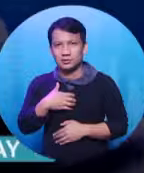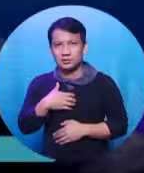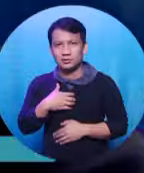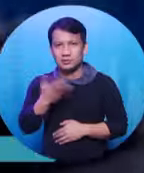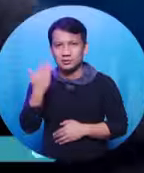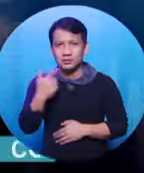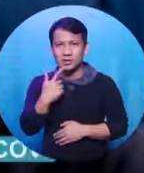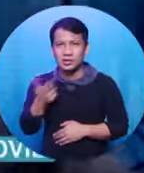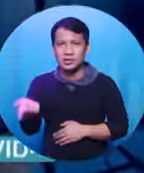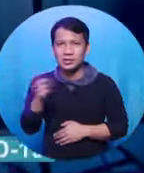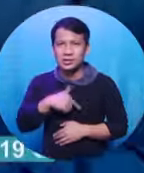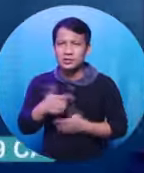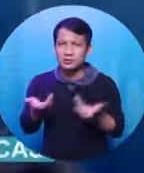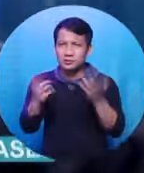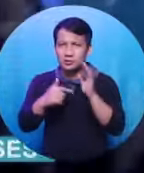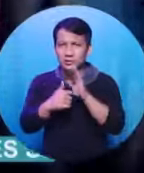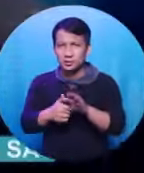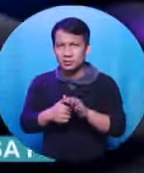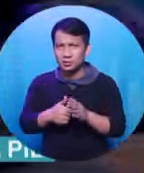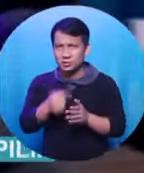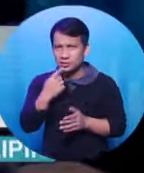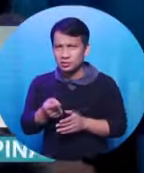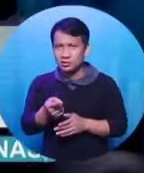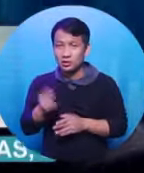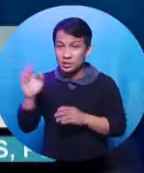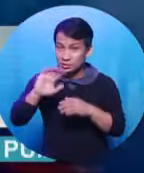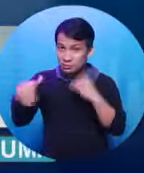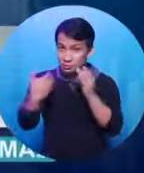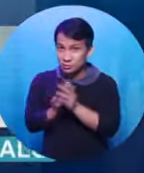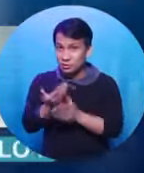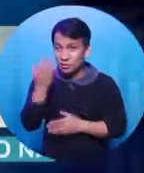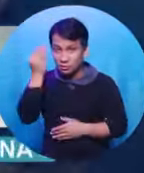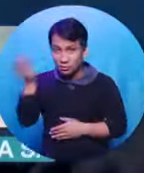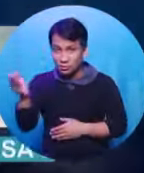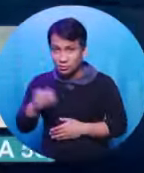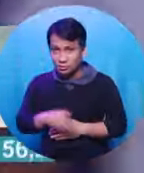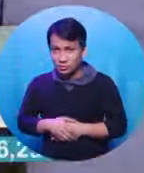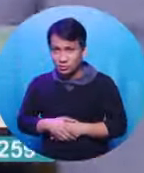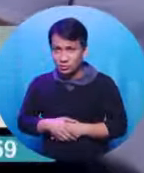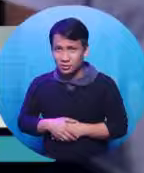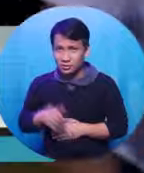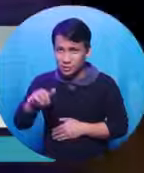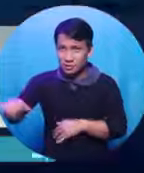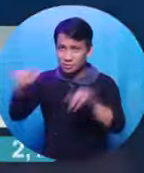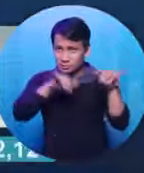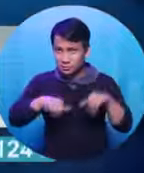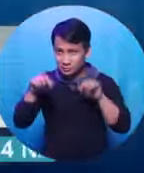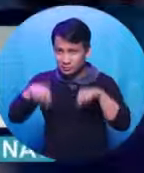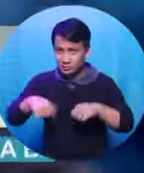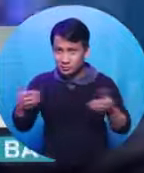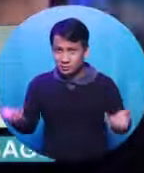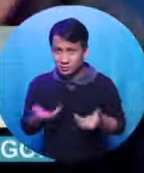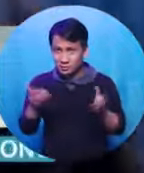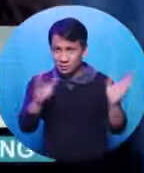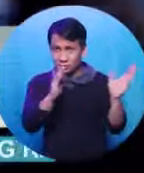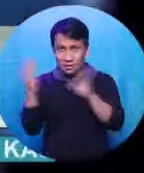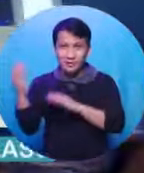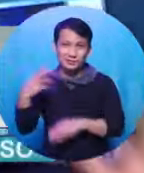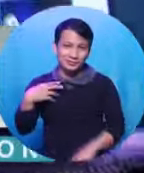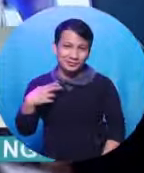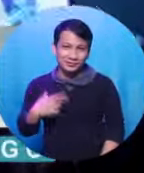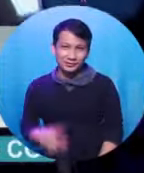kuya. Ituturo lang, mga kapatid. Ano? Eto, ikot lang tayo ng konti. Ayan, kuya. Galingan mo. Eto pa, kuya. Dito na tayo sa gawing kanan. O, ayan.